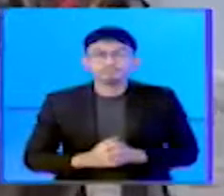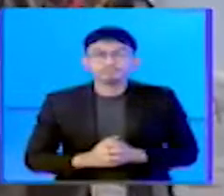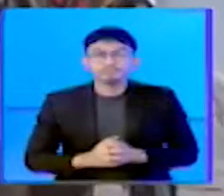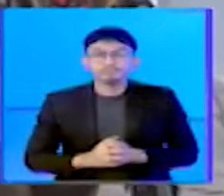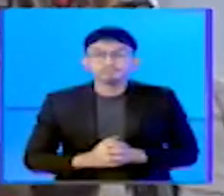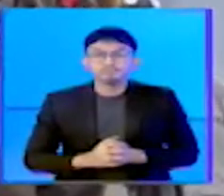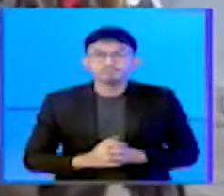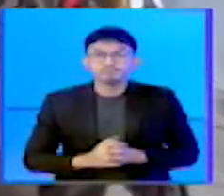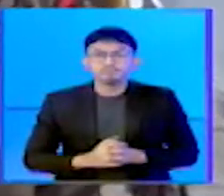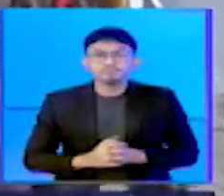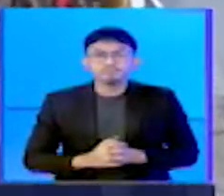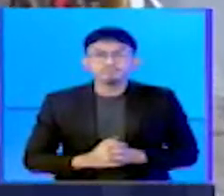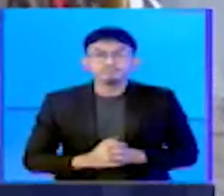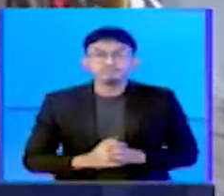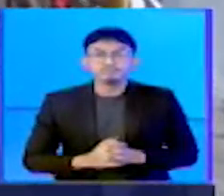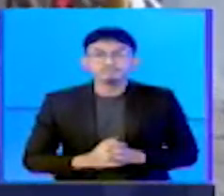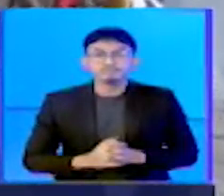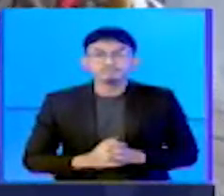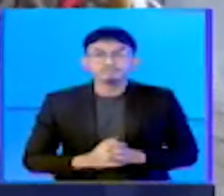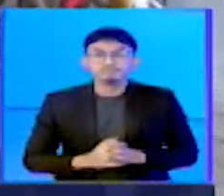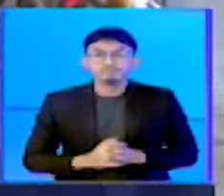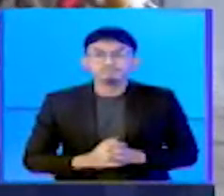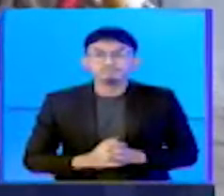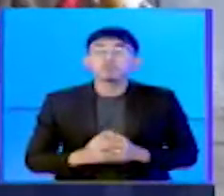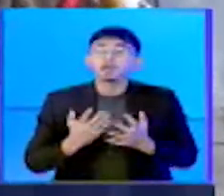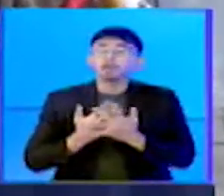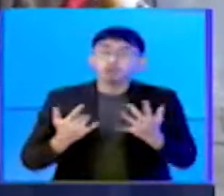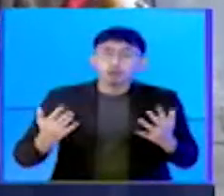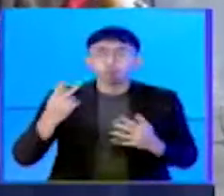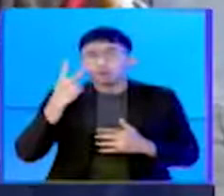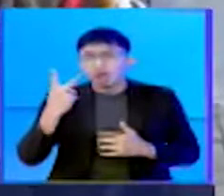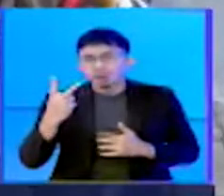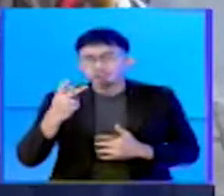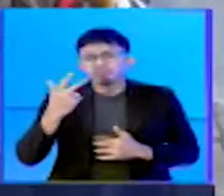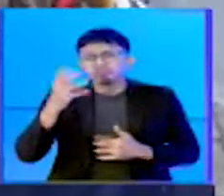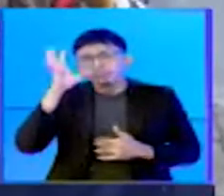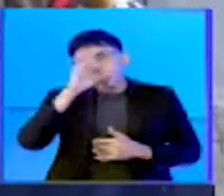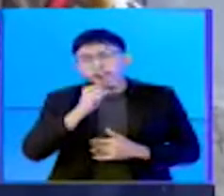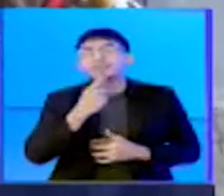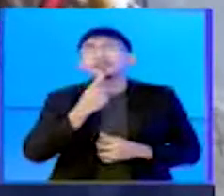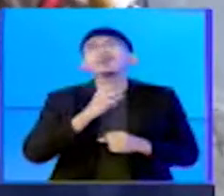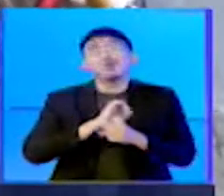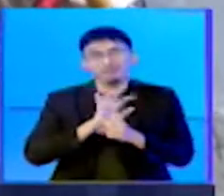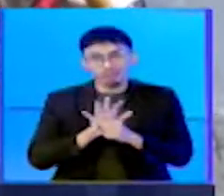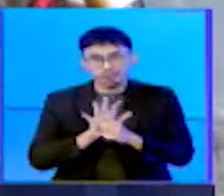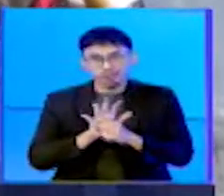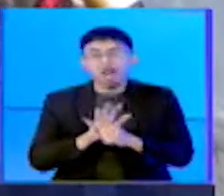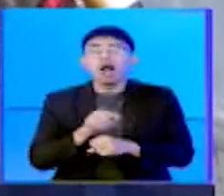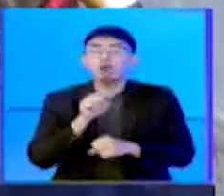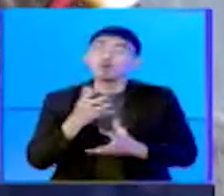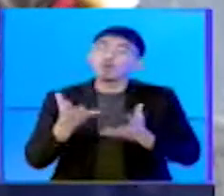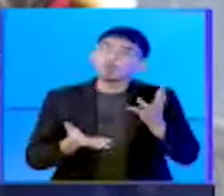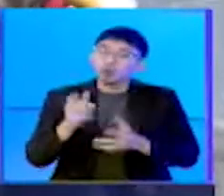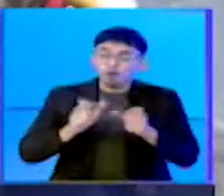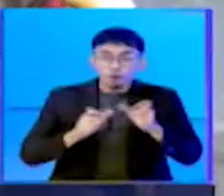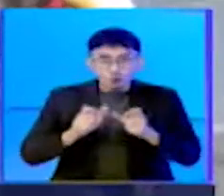perkembangan dinamika di masyarakat serta mengetahui secara acak kemungkinan adanya pasien-pasien